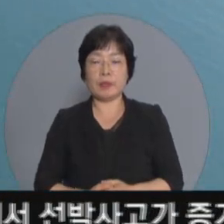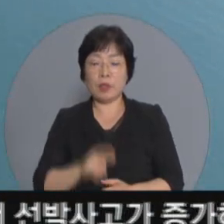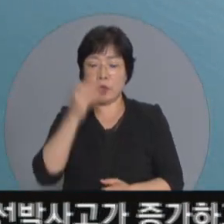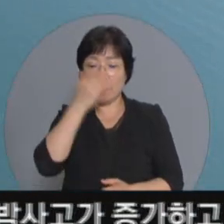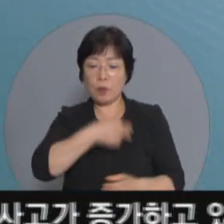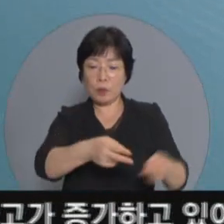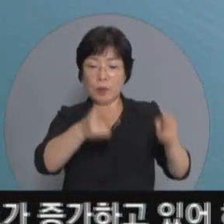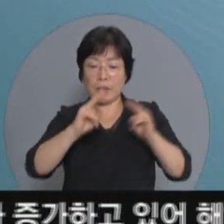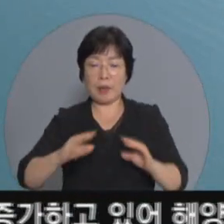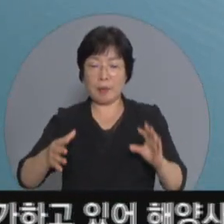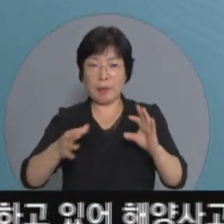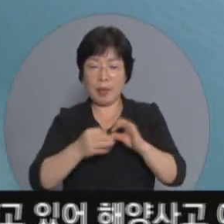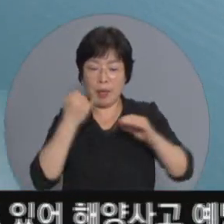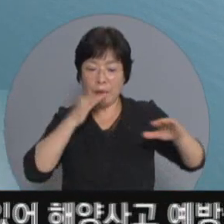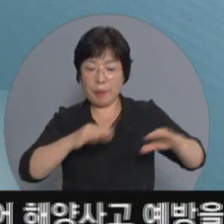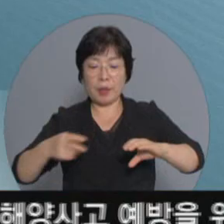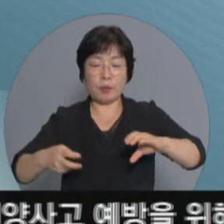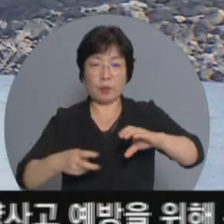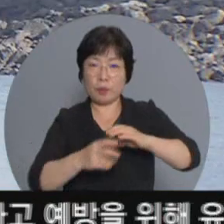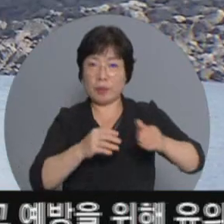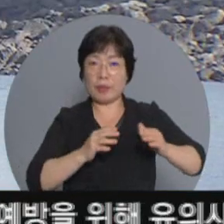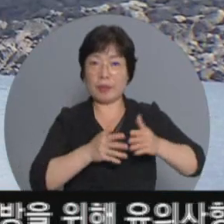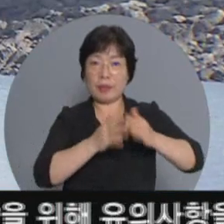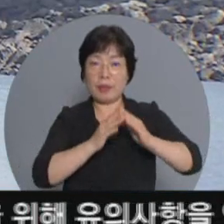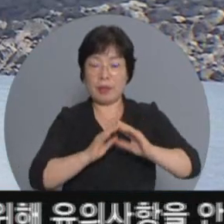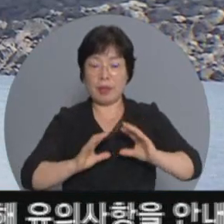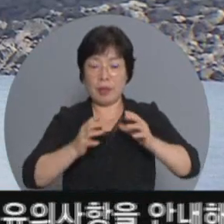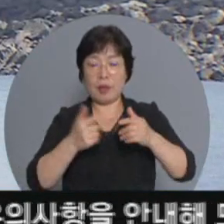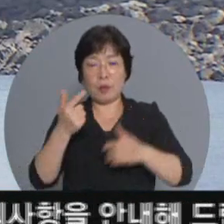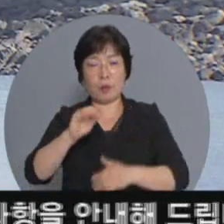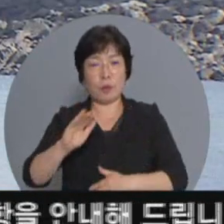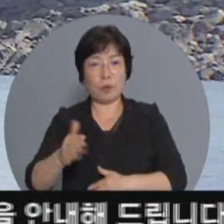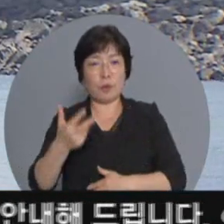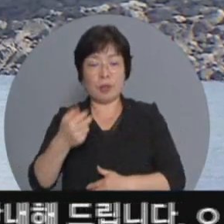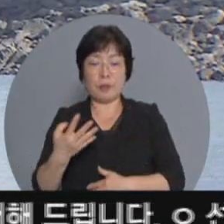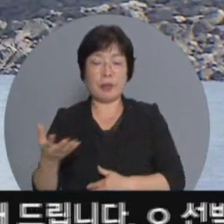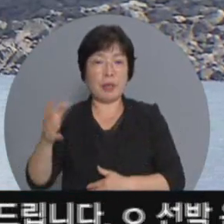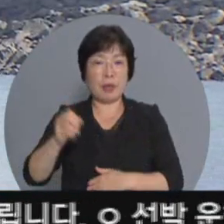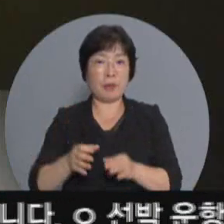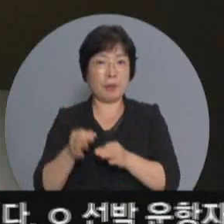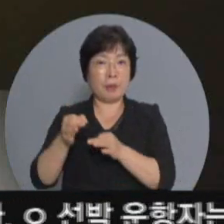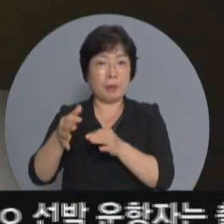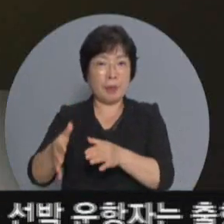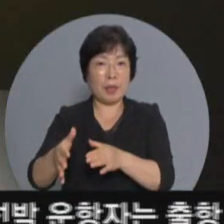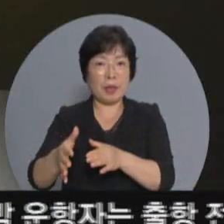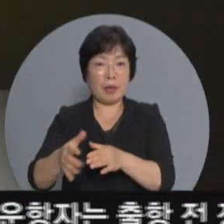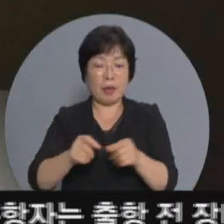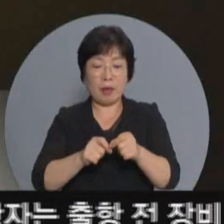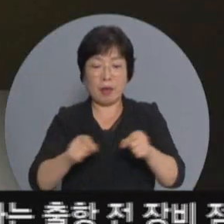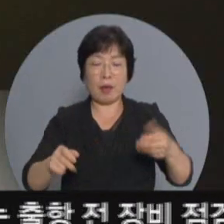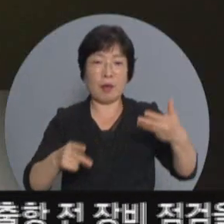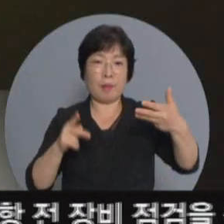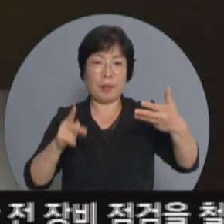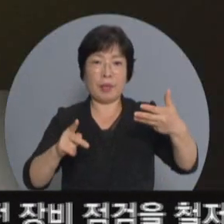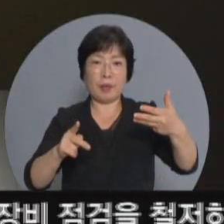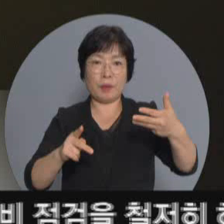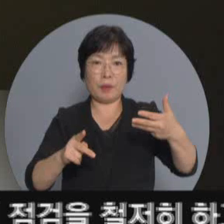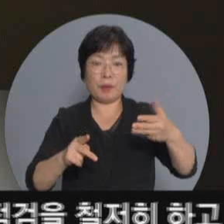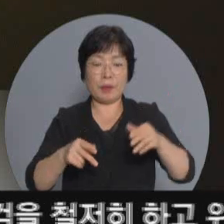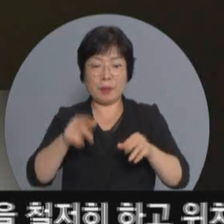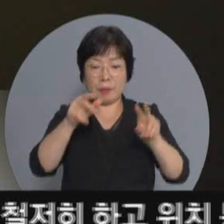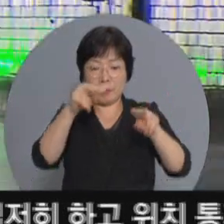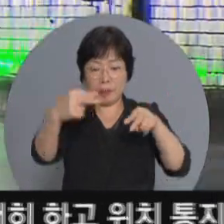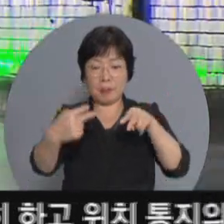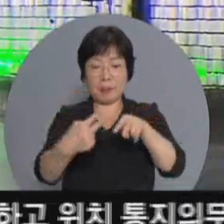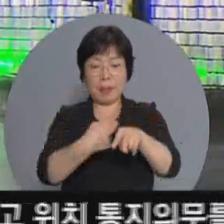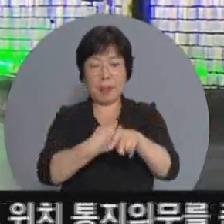여수와 남해를 잇는 해저 터널 건설 사업은 국비 6,974억 원이 투입돼 총 연장 8km의 4차로를